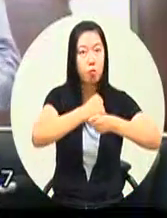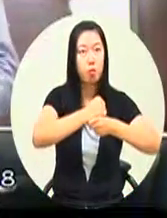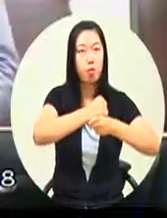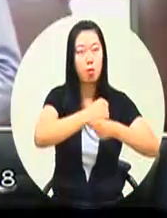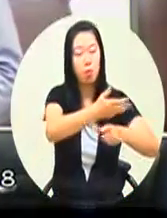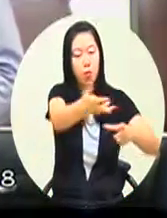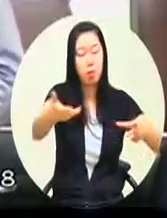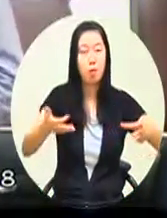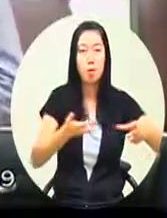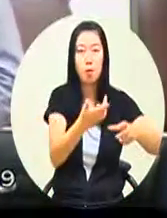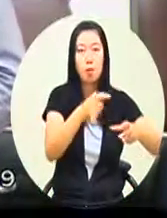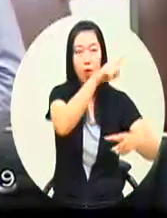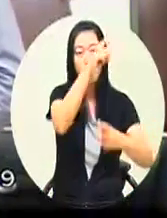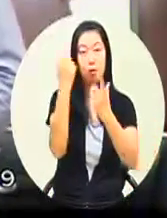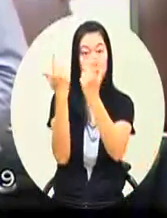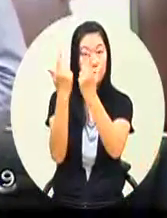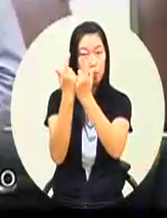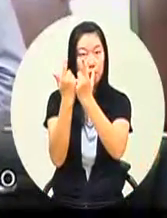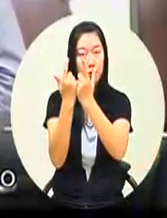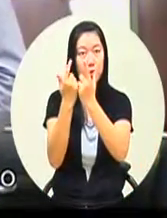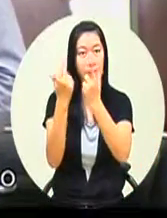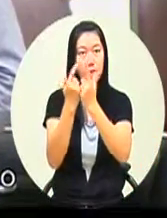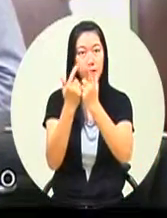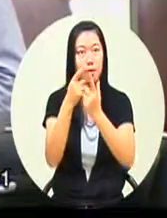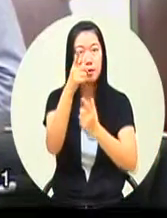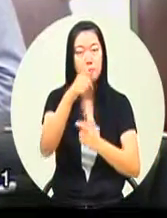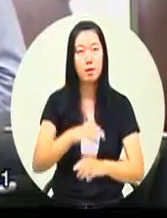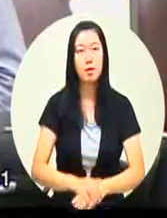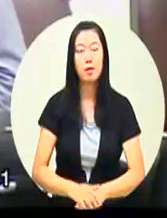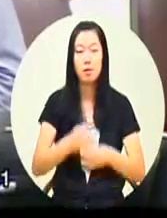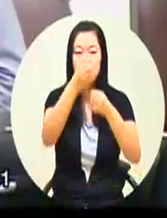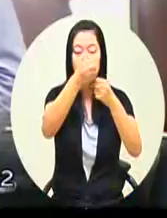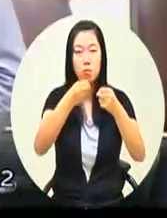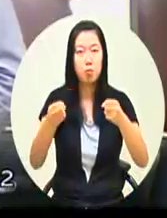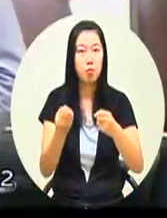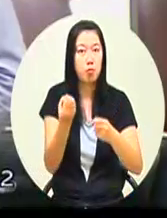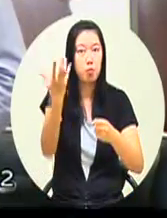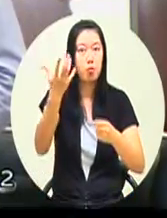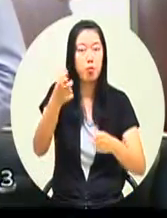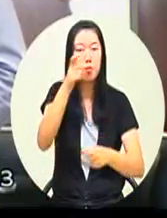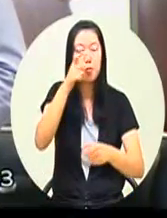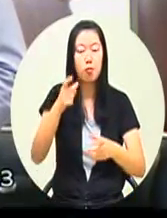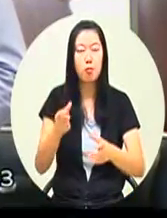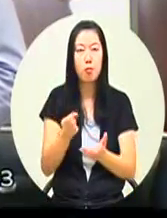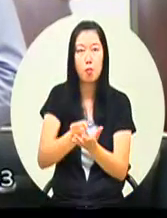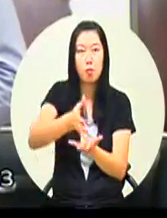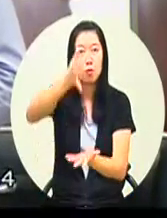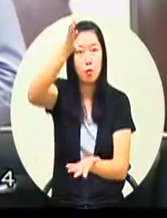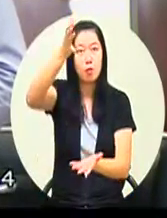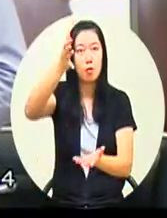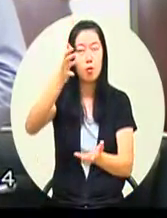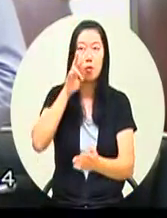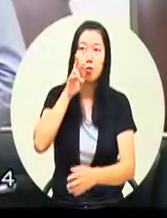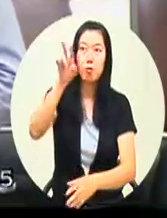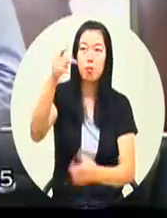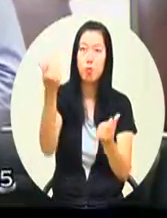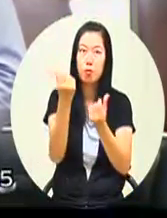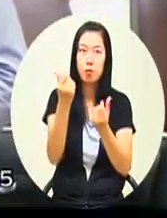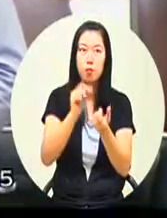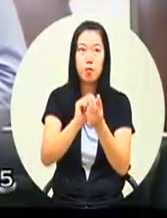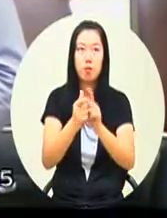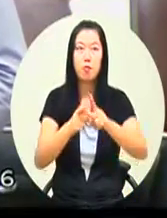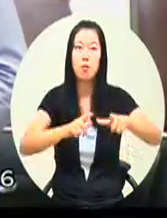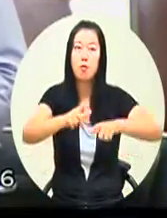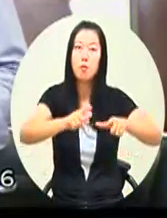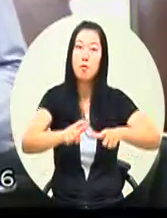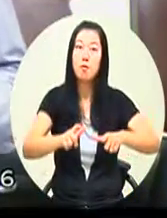或者台北金华酒店旁边那一个 一看起来，哎，那公园，各个人讲，那自洪